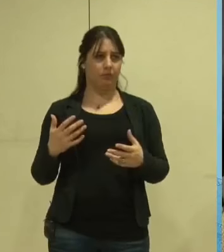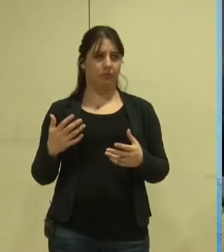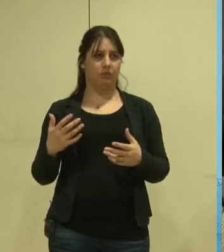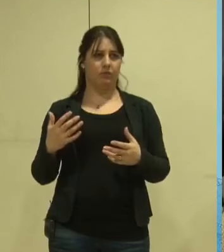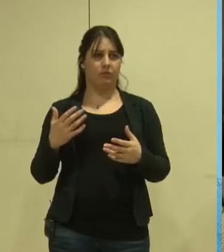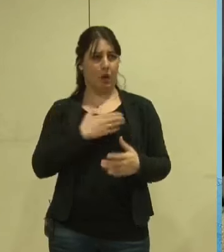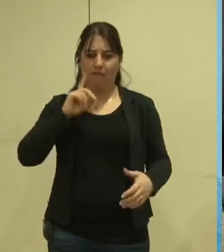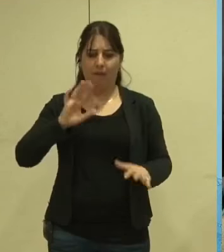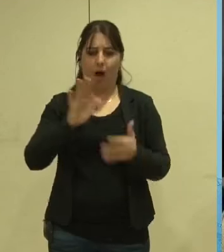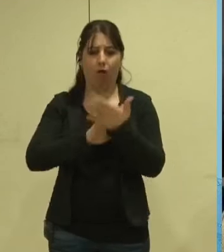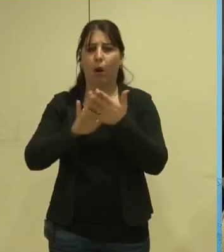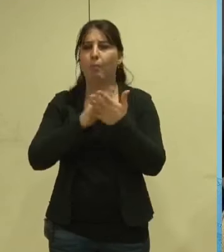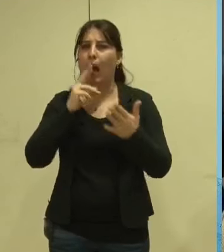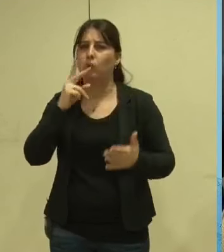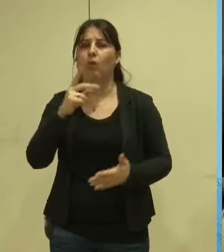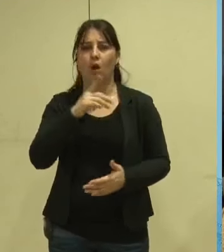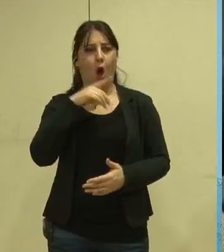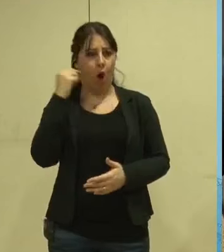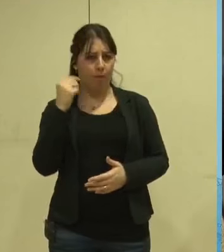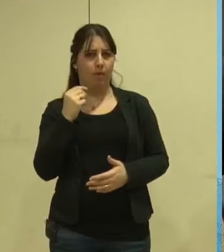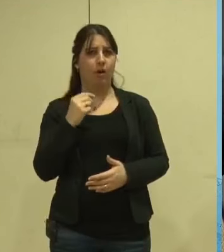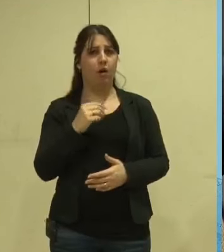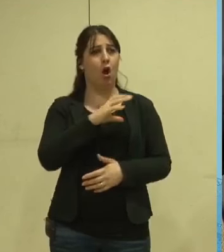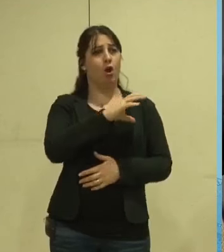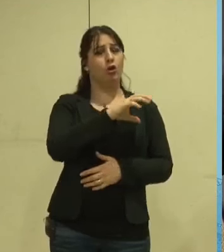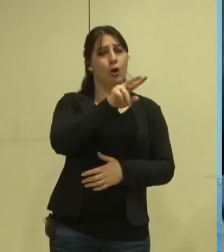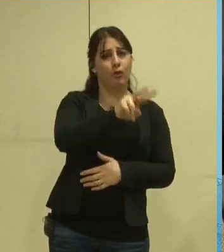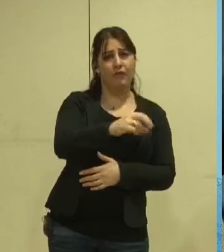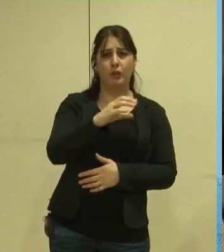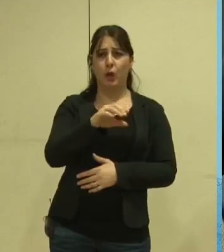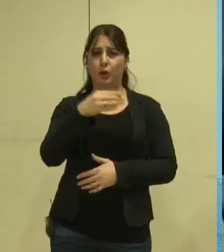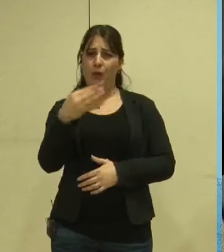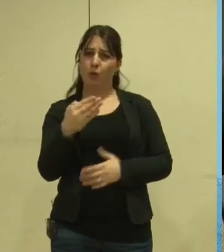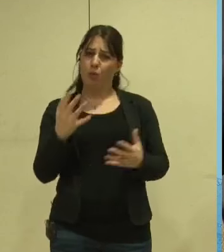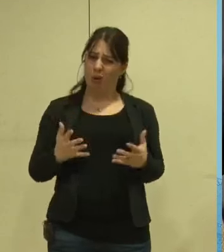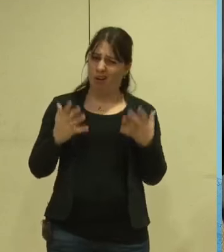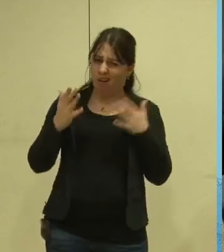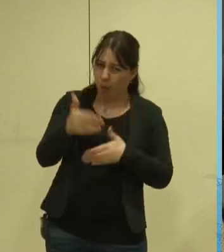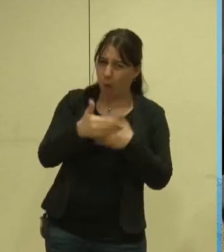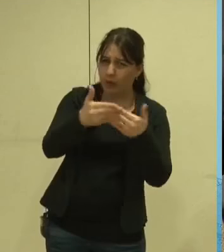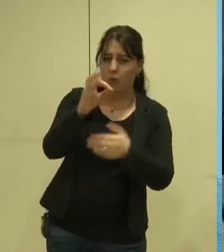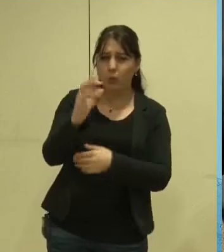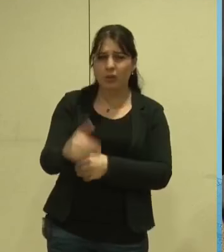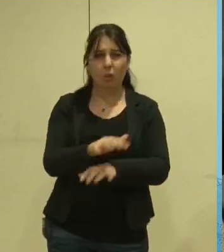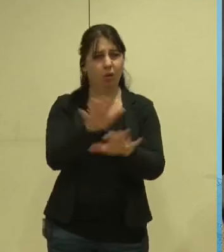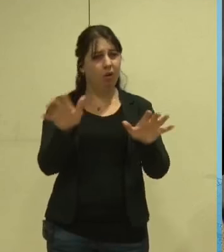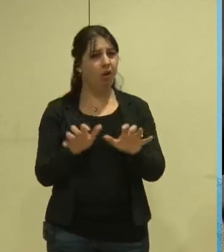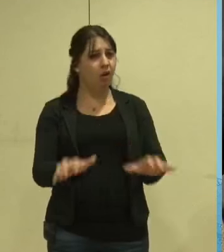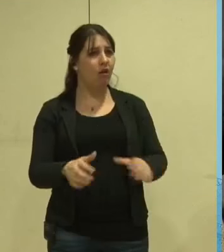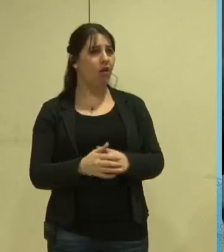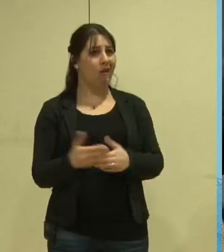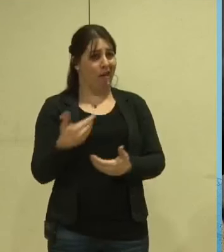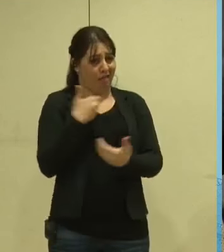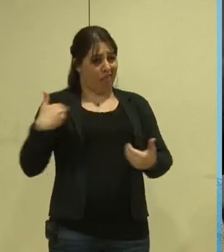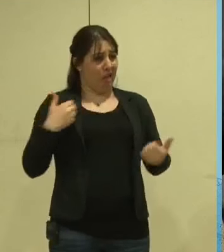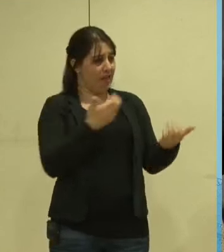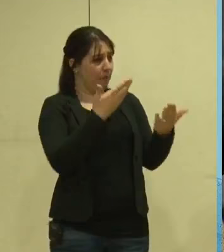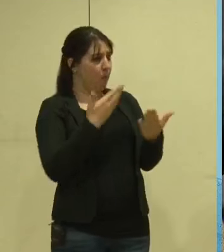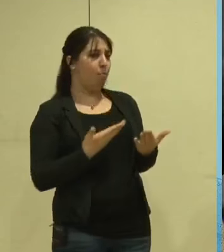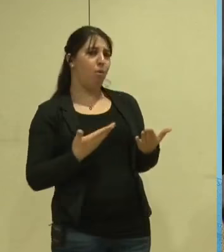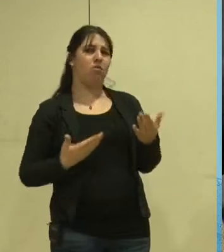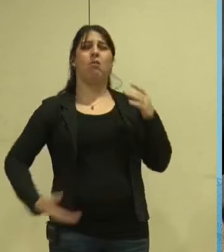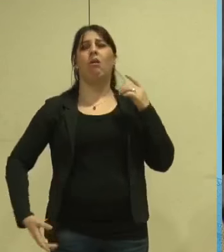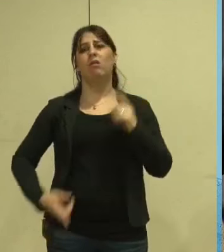maire doit-il engager le projet cœur de ville, cœur de métropole? Cette dernière proposition a une portée symbolique.